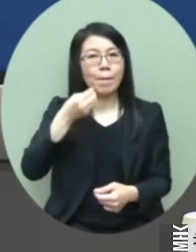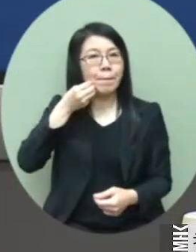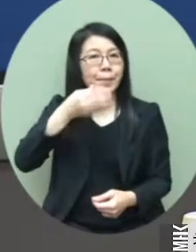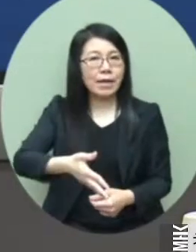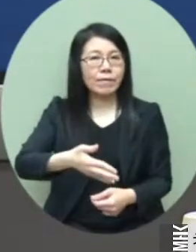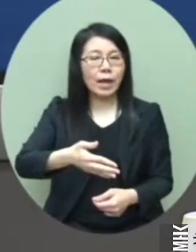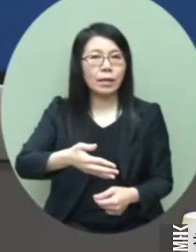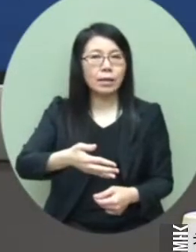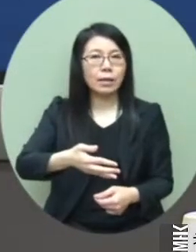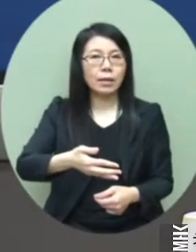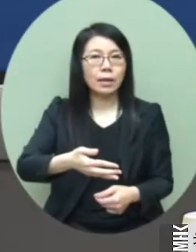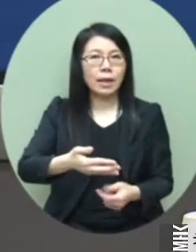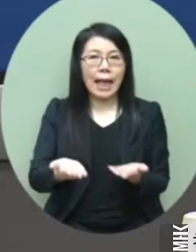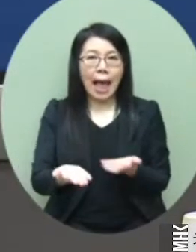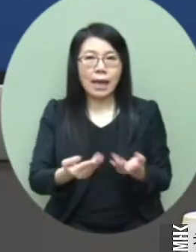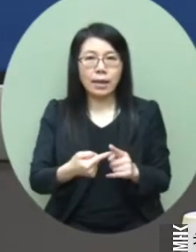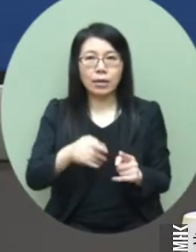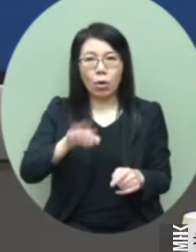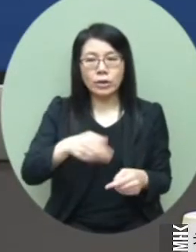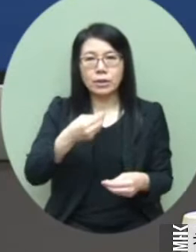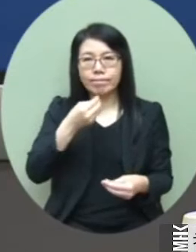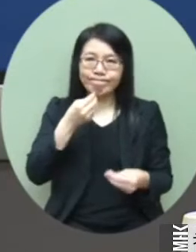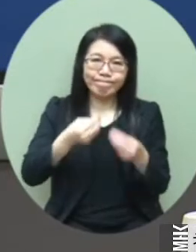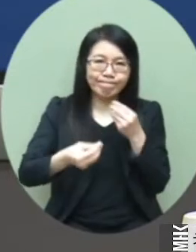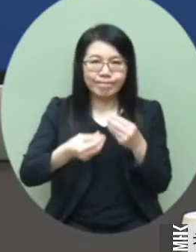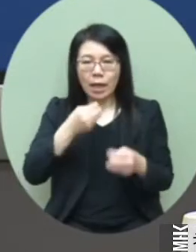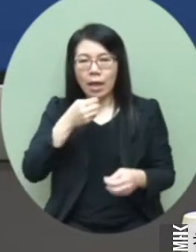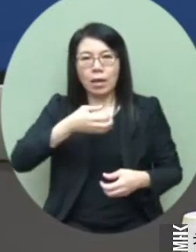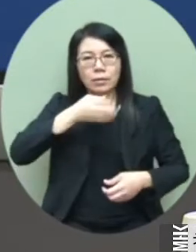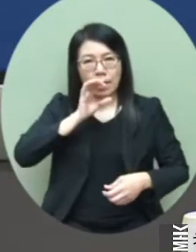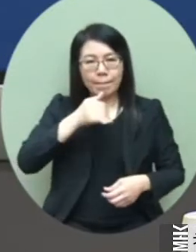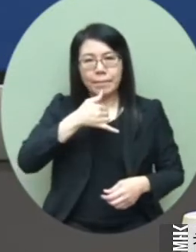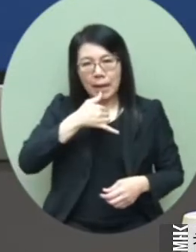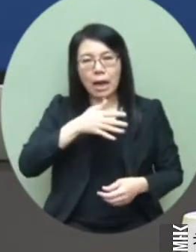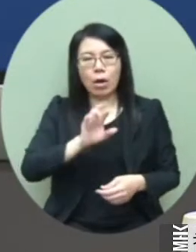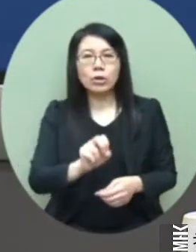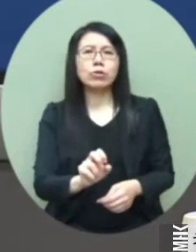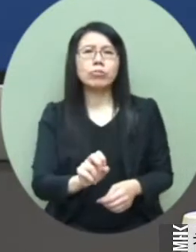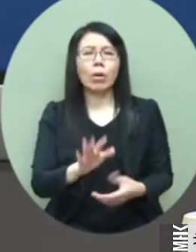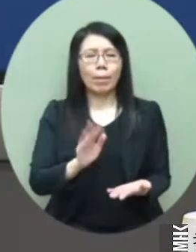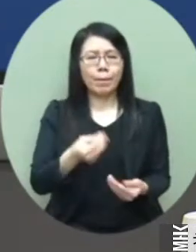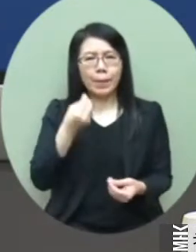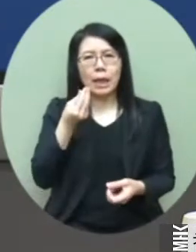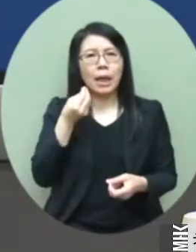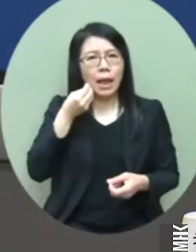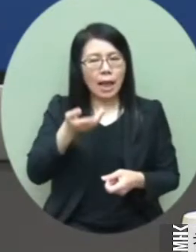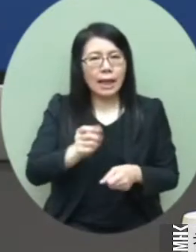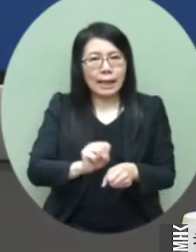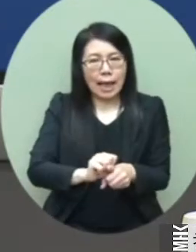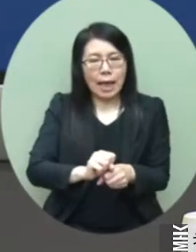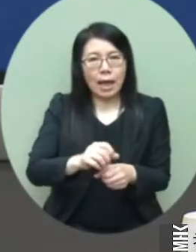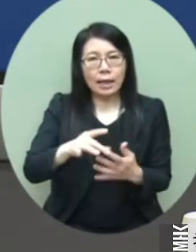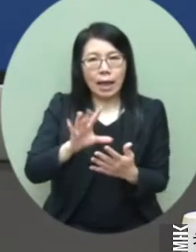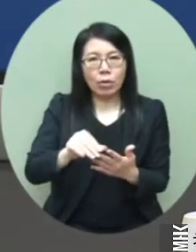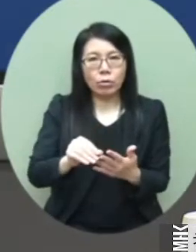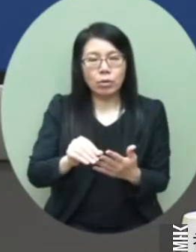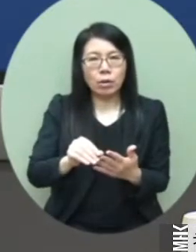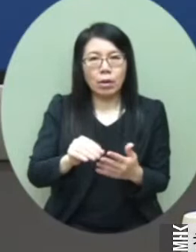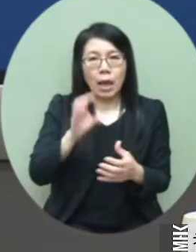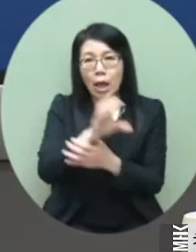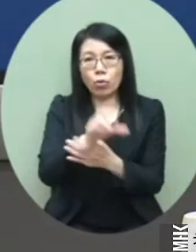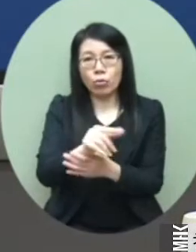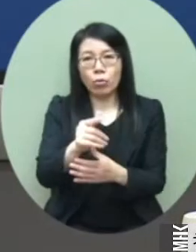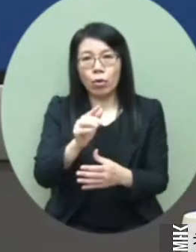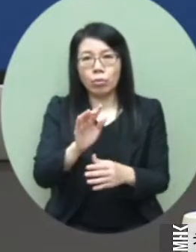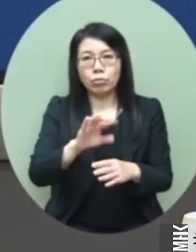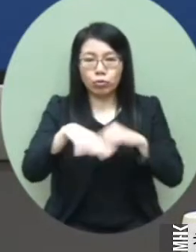啲嘅即係飲食嚇。咁所以呢個係額外加俾佢嘅一個選擇，佢完全唔做冇問題嘅，成